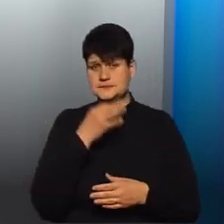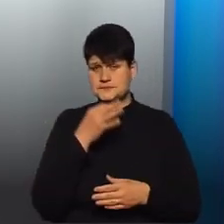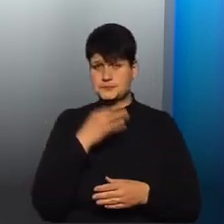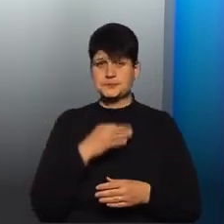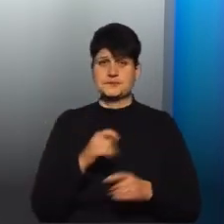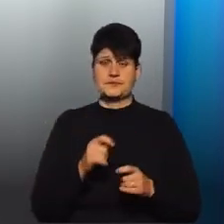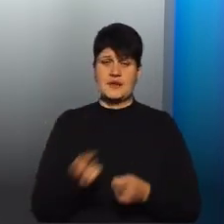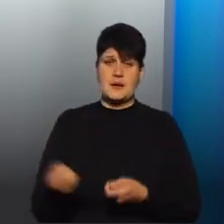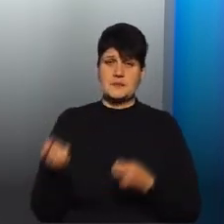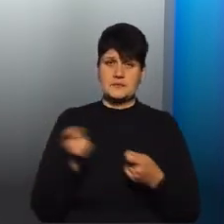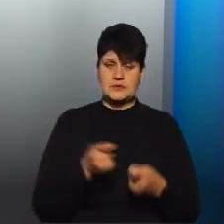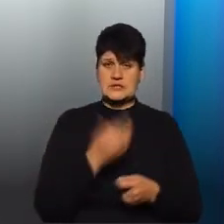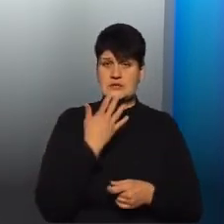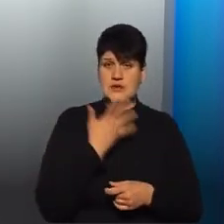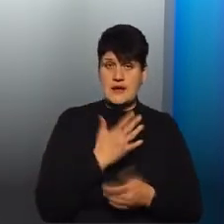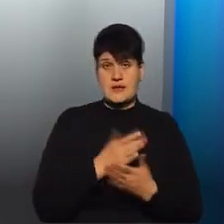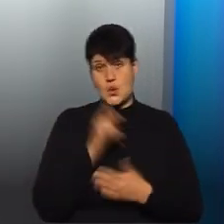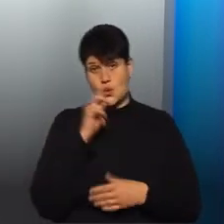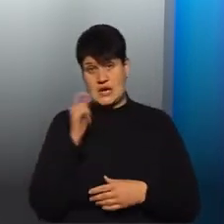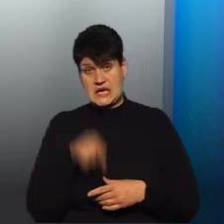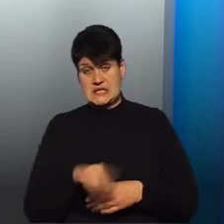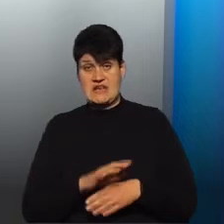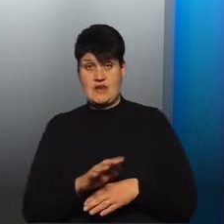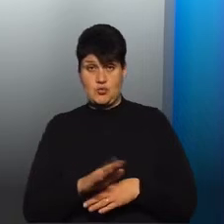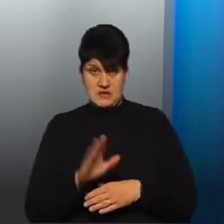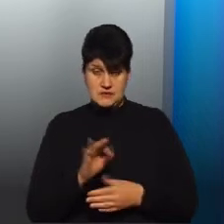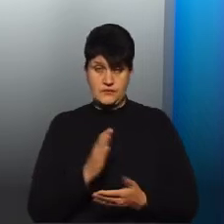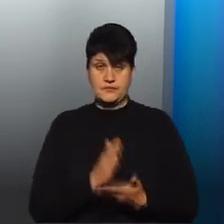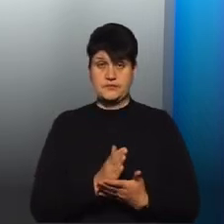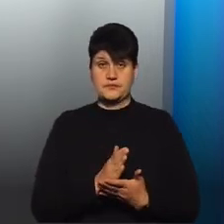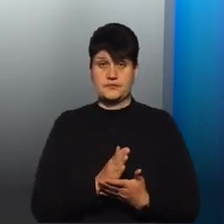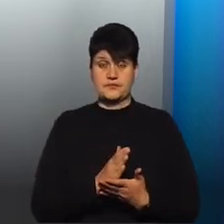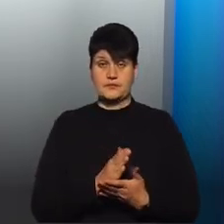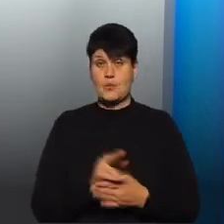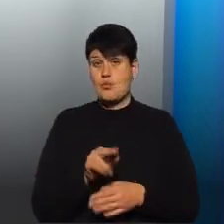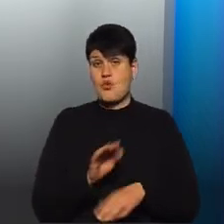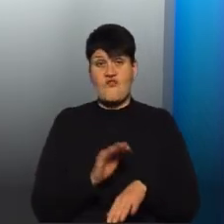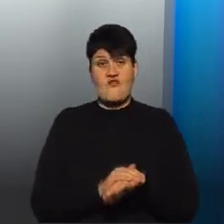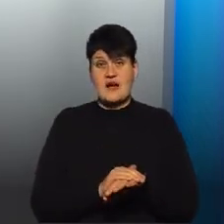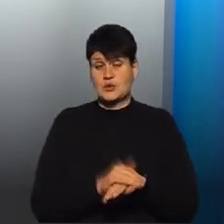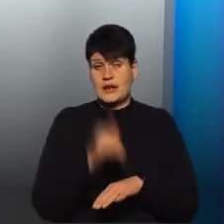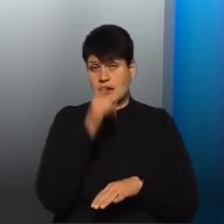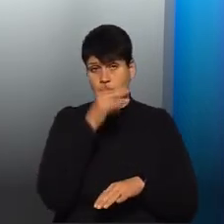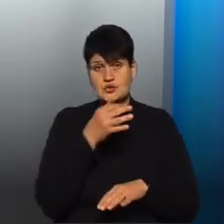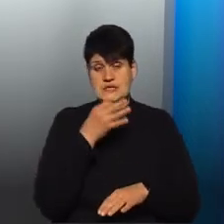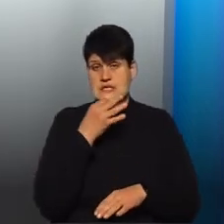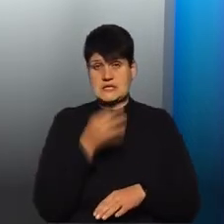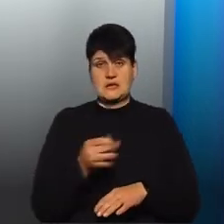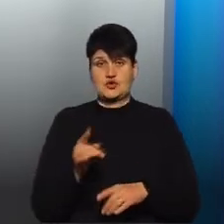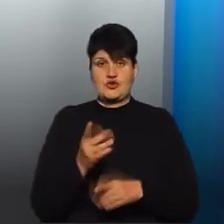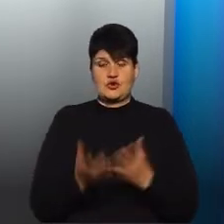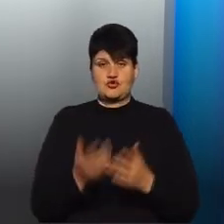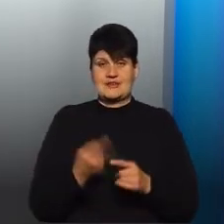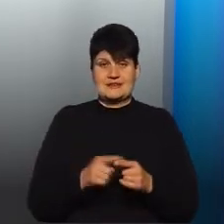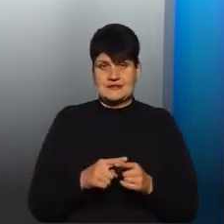є українського виробництва. І по факту, тут, ну, я не можу сказати однозначно, що якщо це вітчизняне, це погане. Тому